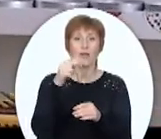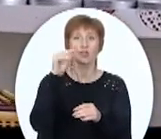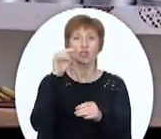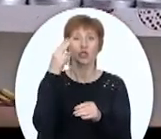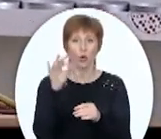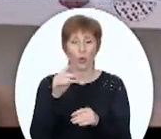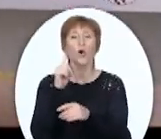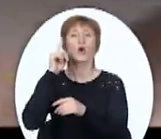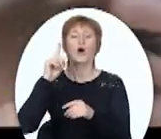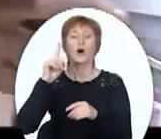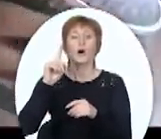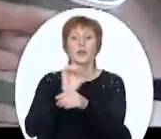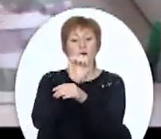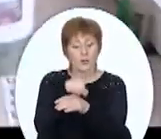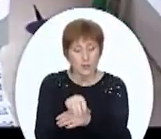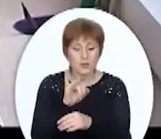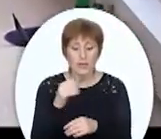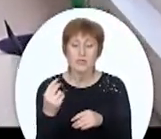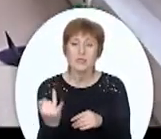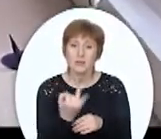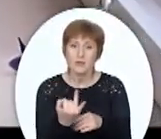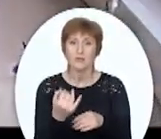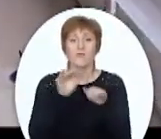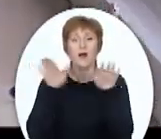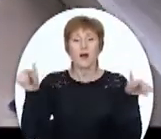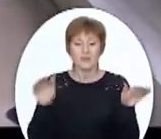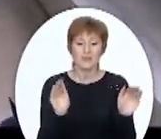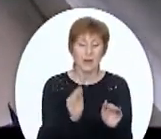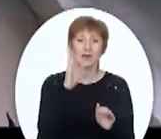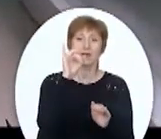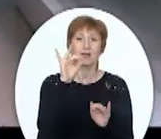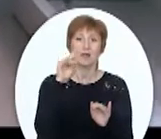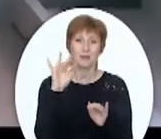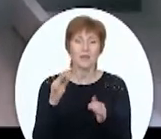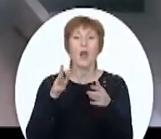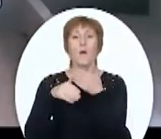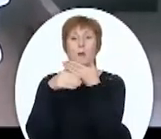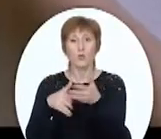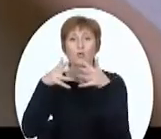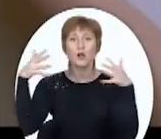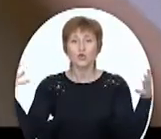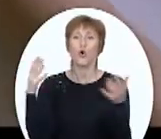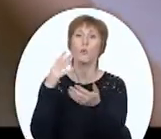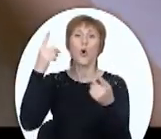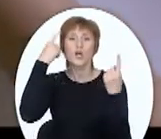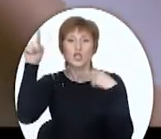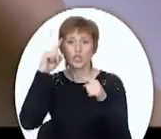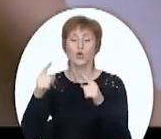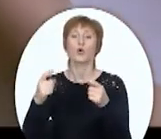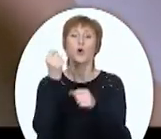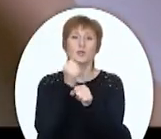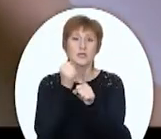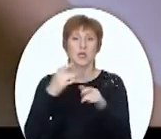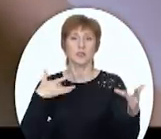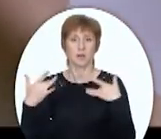сумел наклониться и заинтересоваться. Ангелы маленькой Вероники помогли большому режиссеру создать спектакль. Рисунки – ее